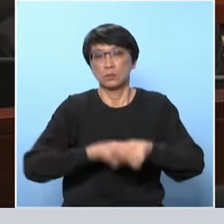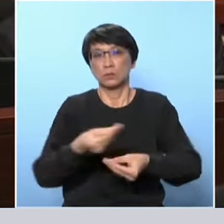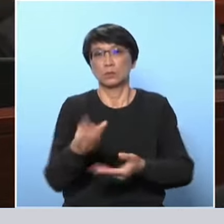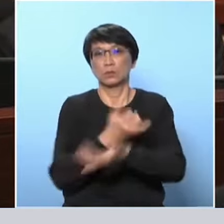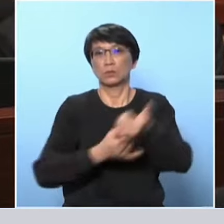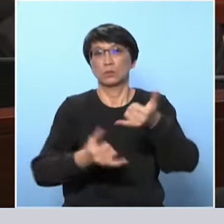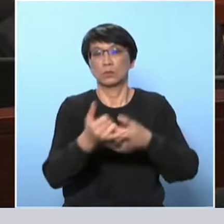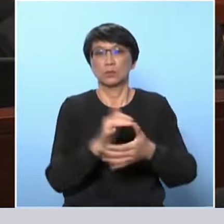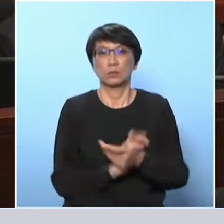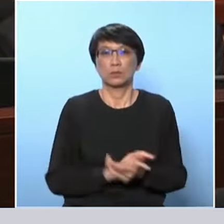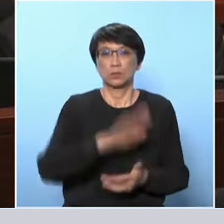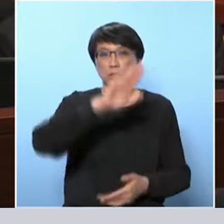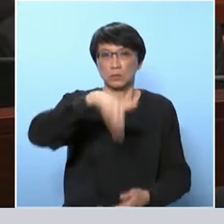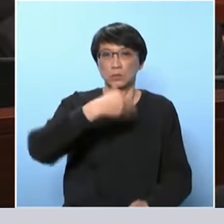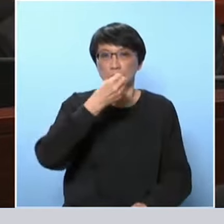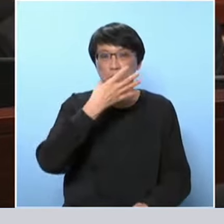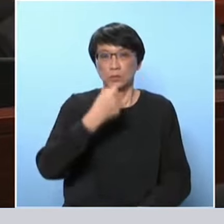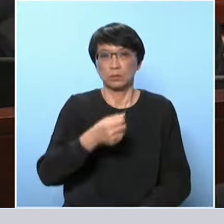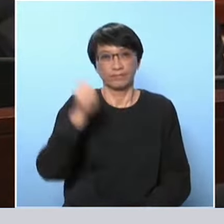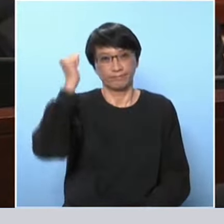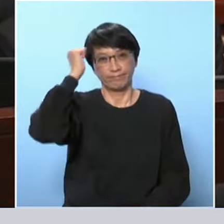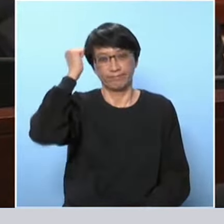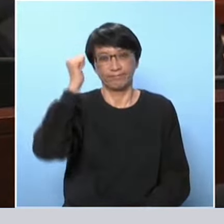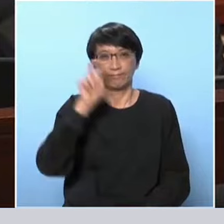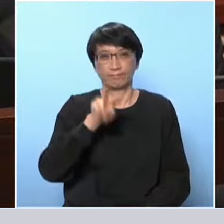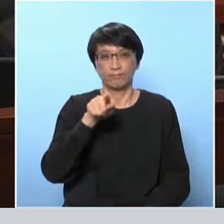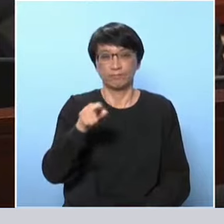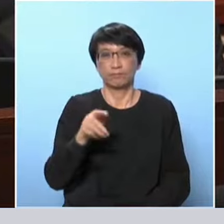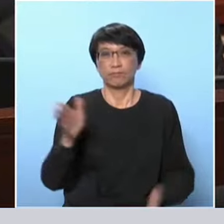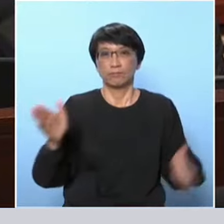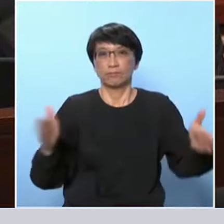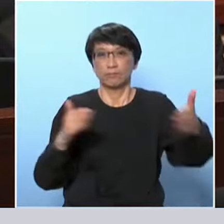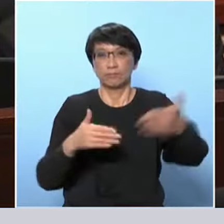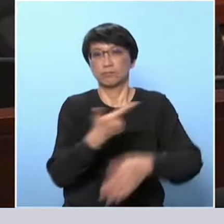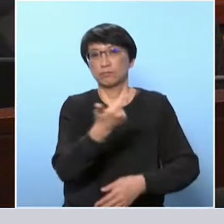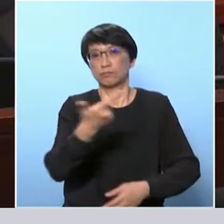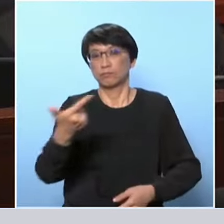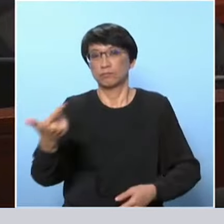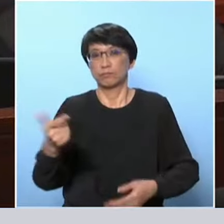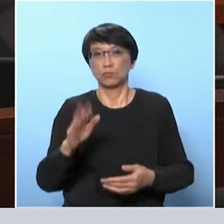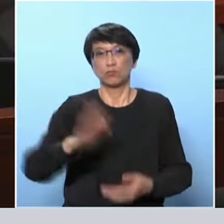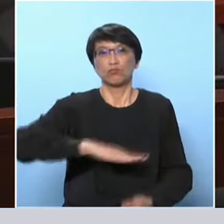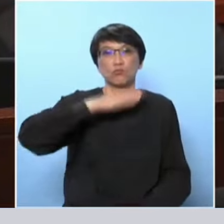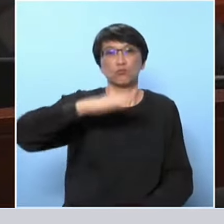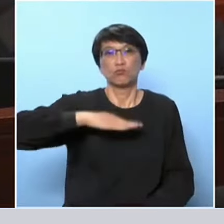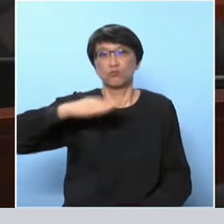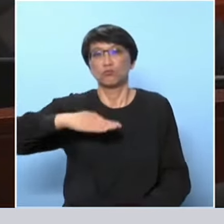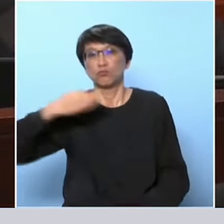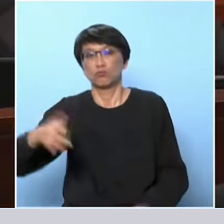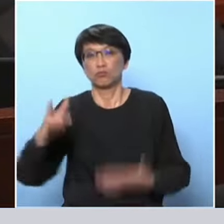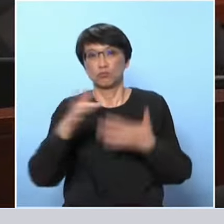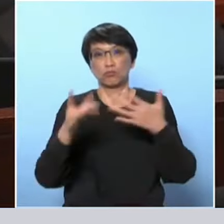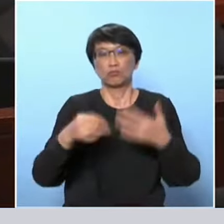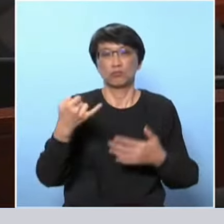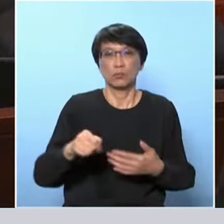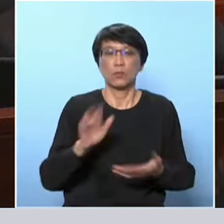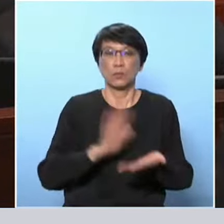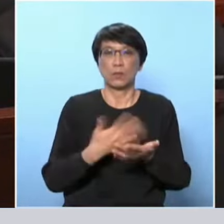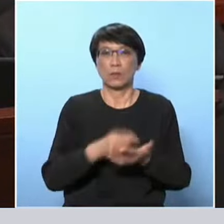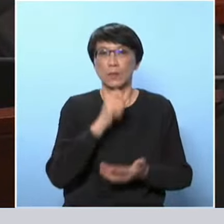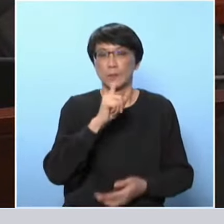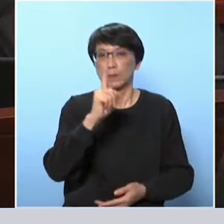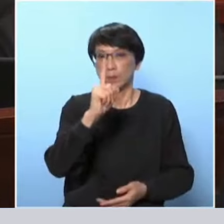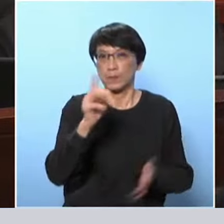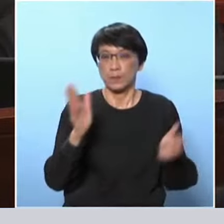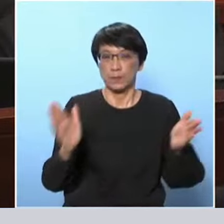啦。咁我知道佢嚟香港非常不容易，因為佢睇咗好多個場地，當然好多場地係滿咗，係選擇唔到。咁但係有嘅場地